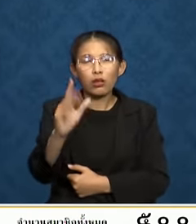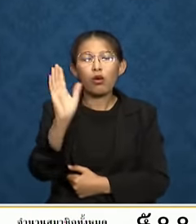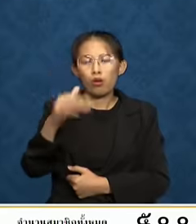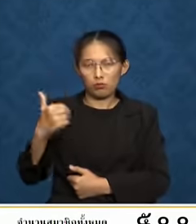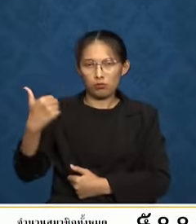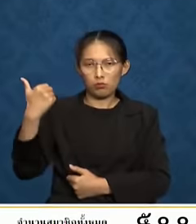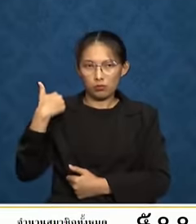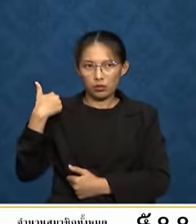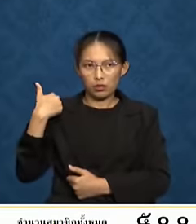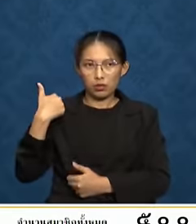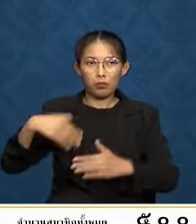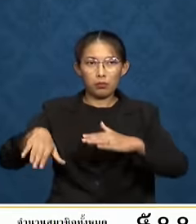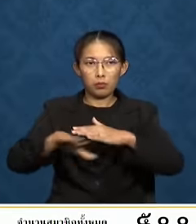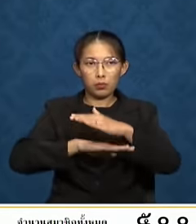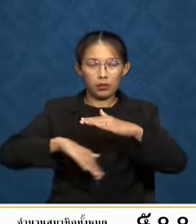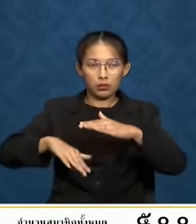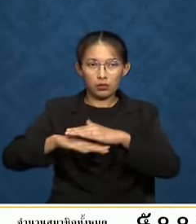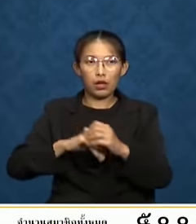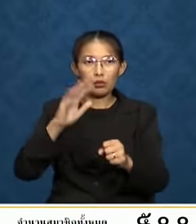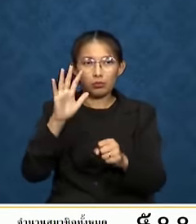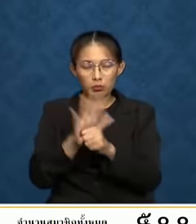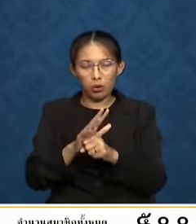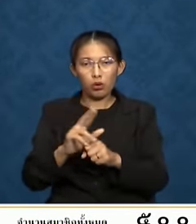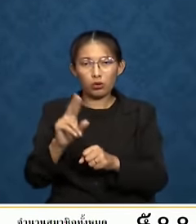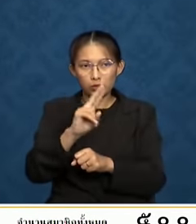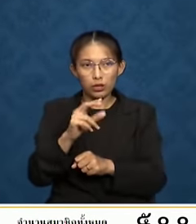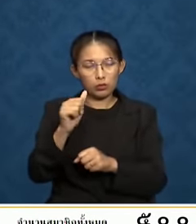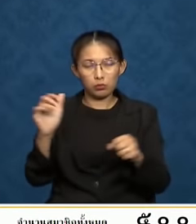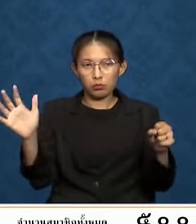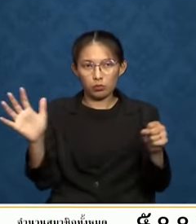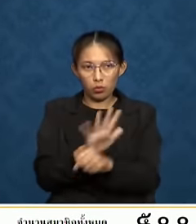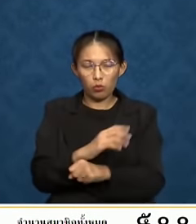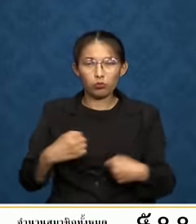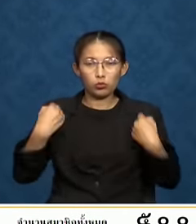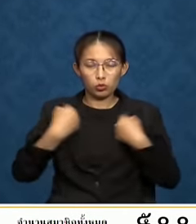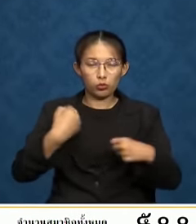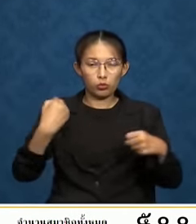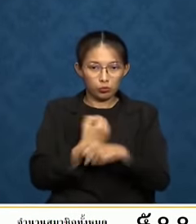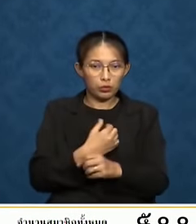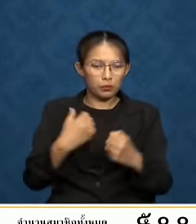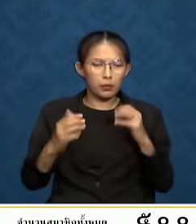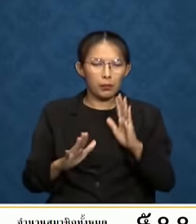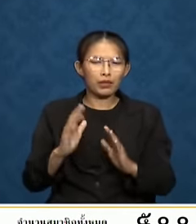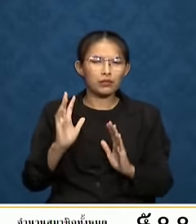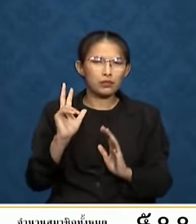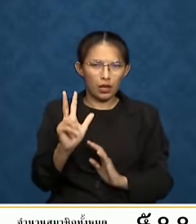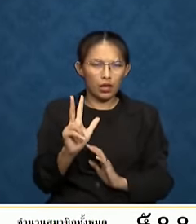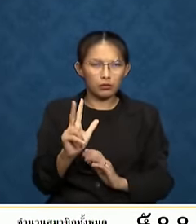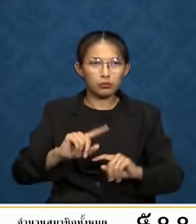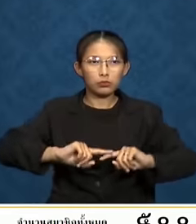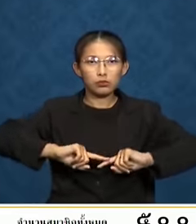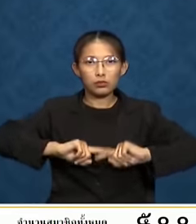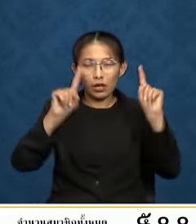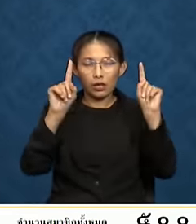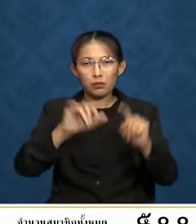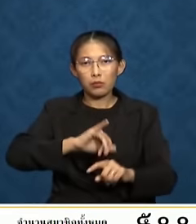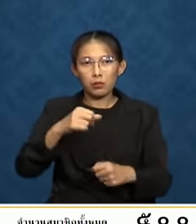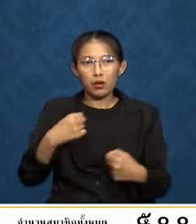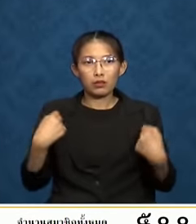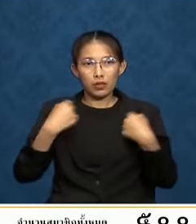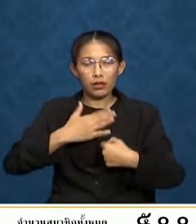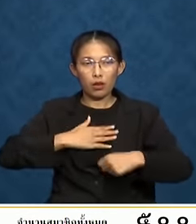ครับพื้นฐานเพียงพอที่จะใช้นี่มีครบชุดฝึก 3ชุดอย่างน้อยแต่ทหารเรา